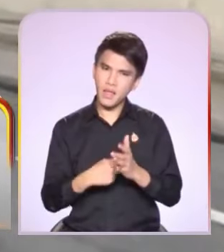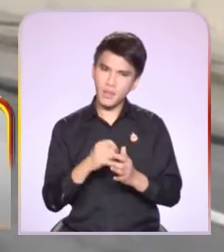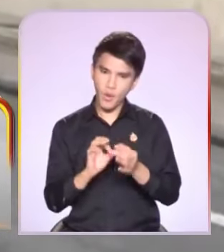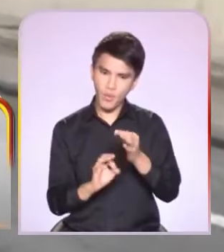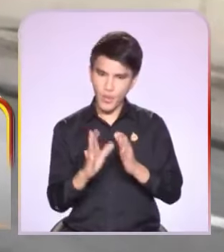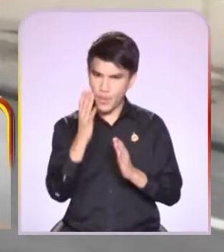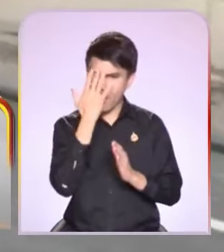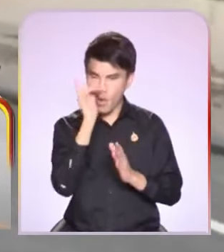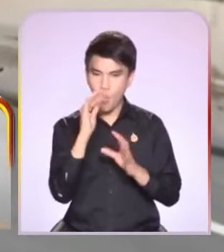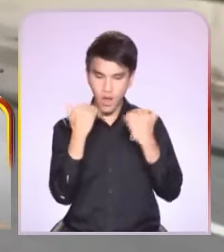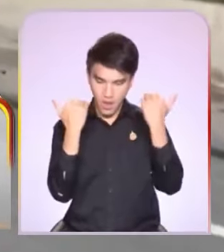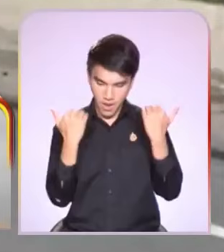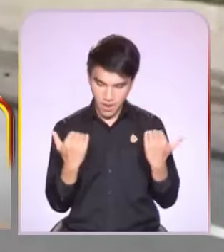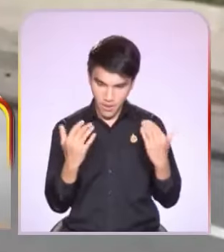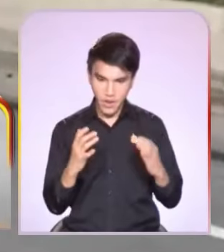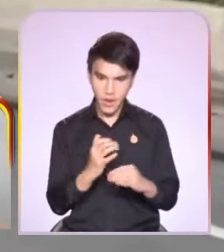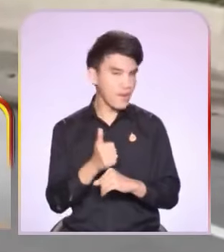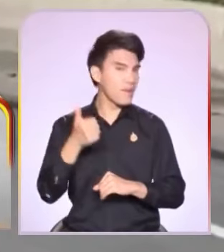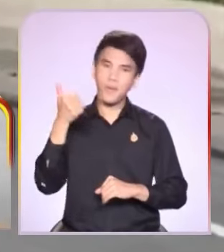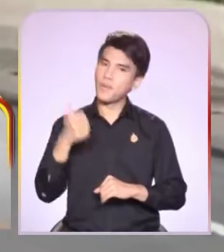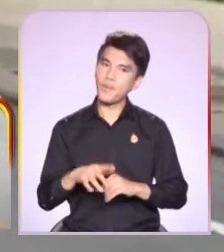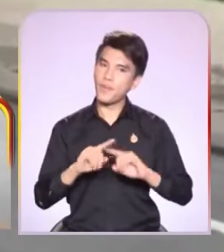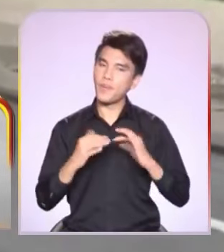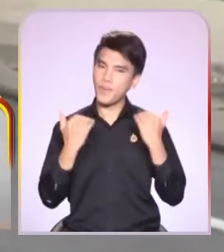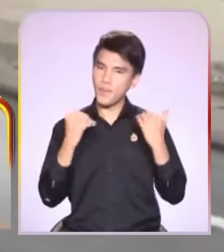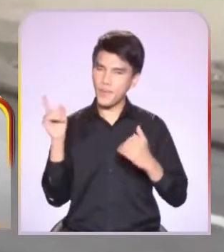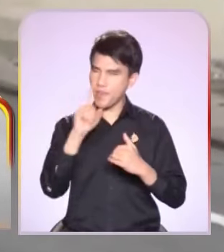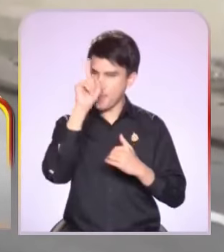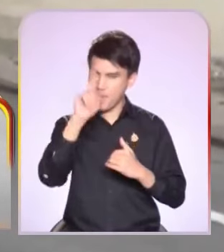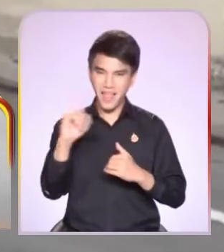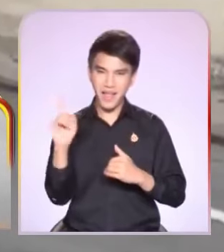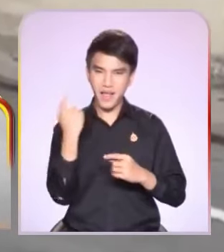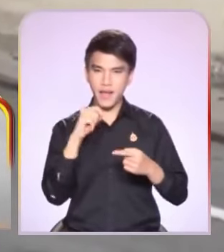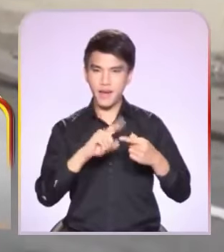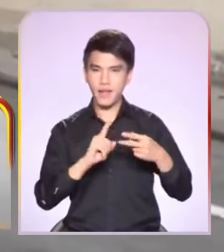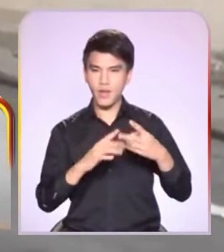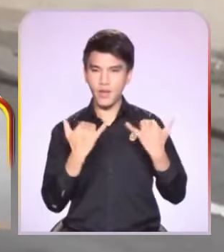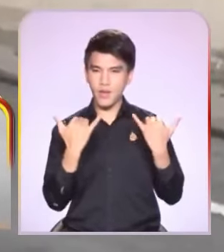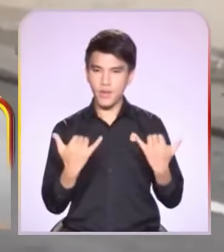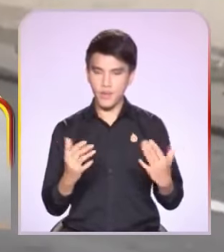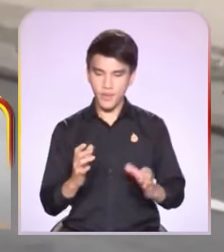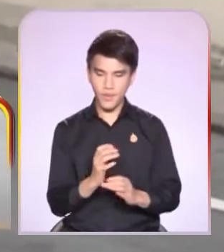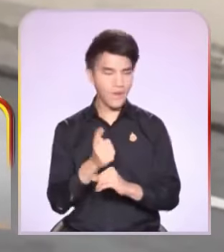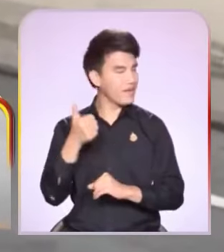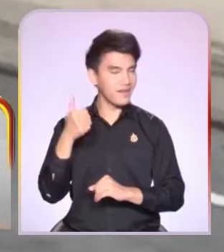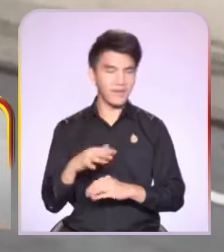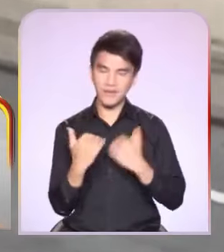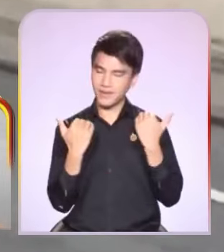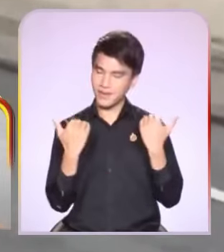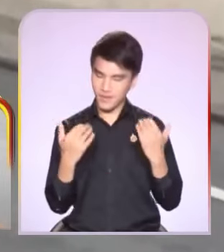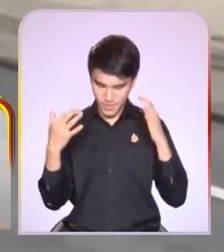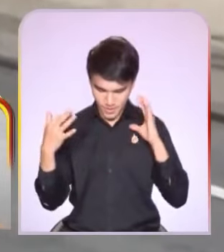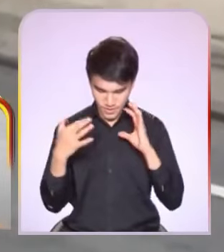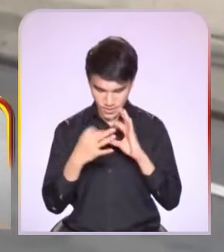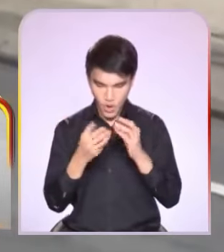การรั่วไหลขนาดนี้ยังไม่สามารถยืนยันได้ครับแต่มีข้อสันนิษฐานอยู่2ประเด็นซึ่งยังไม่สามารถเปิดเผยได้ส่วนจะเกี่